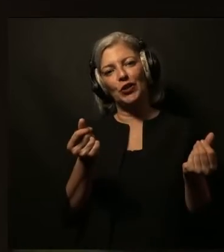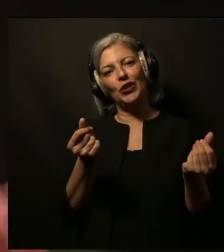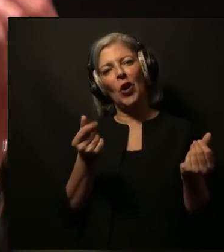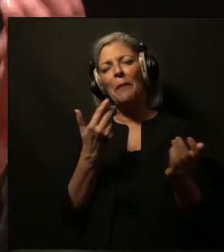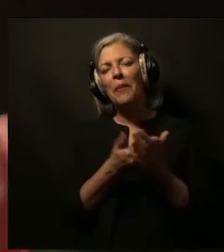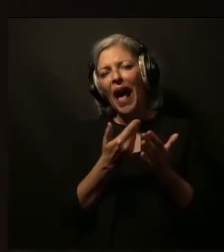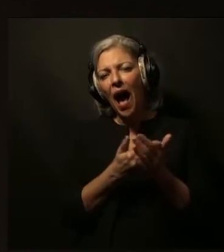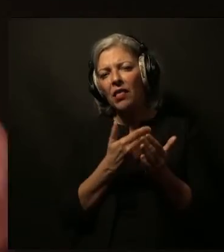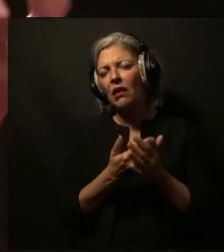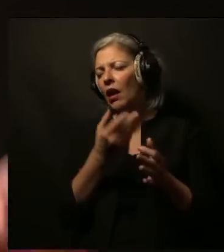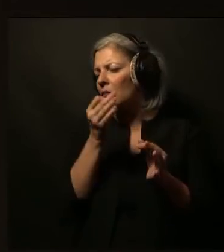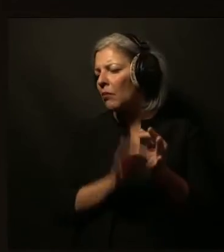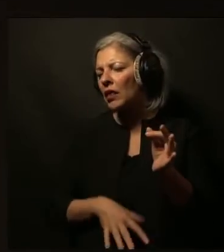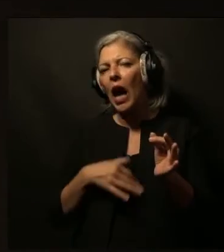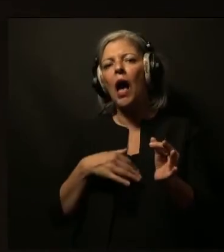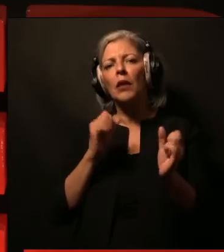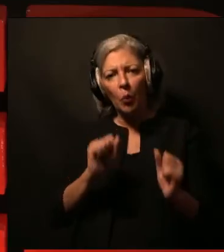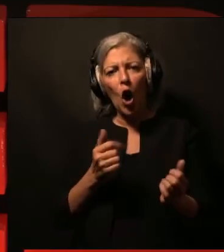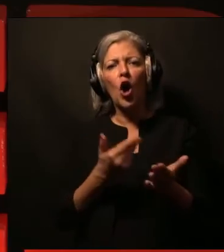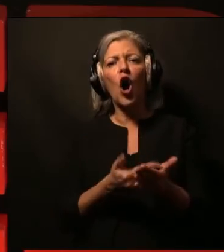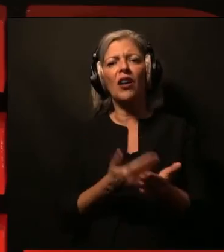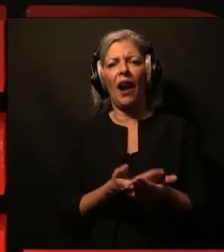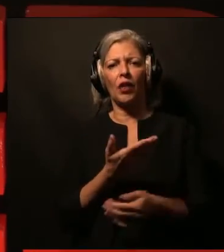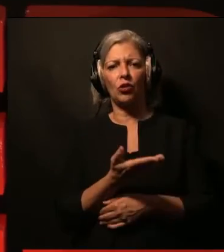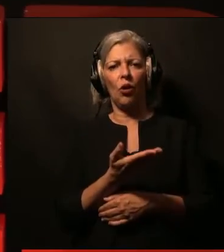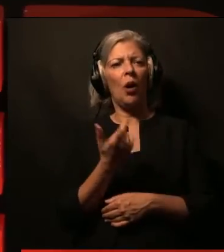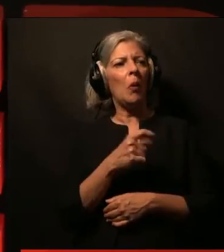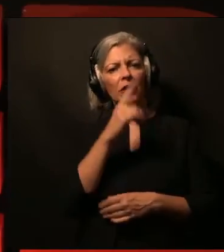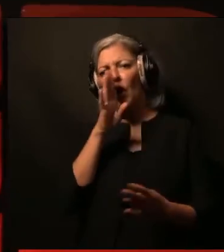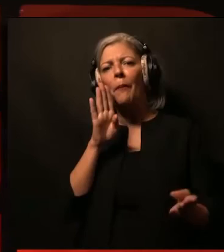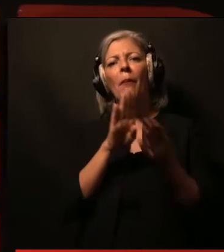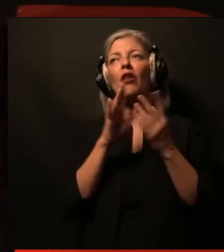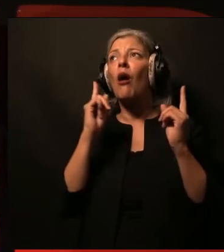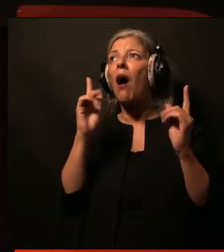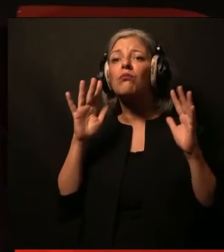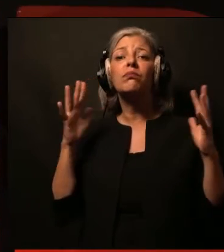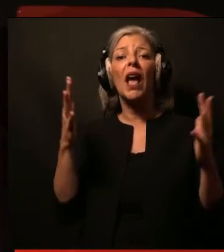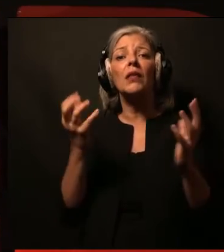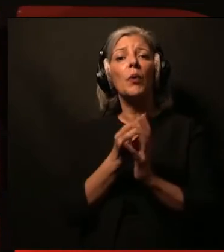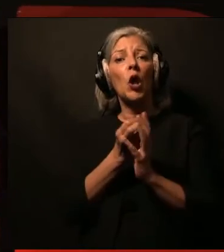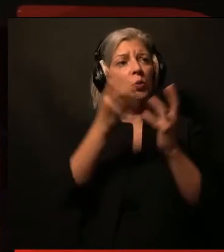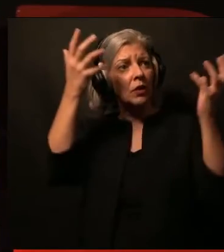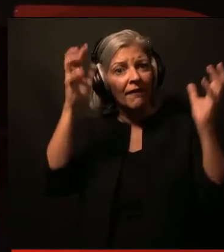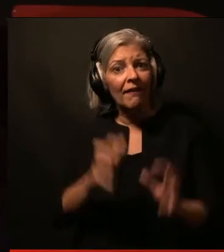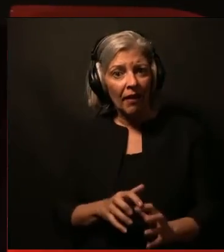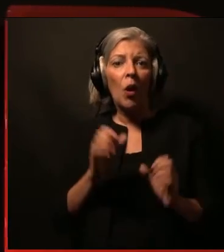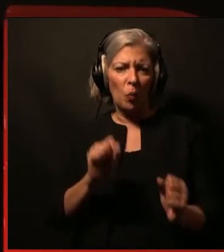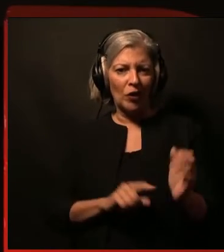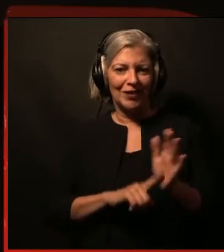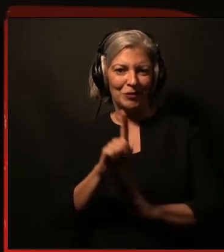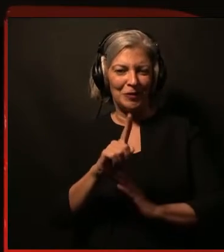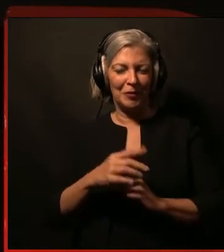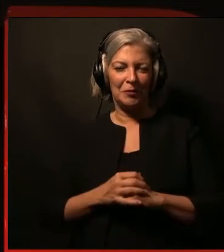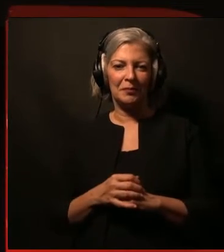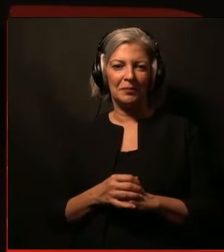pratiche immediate tangibili per ridurre il proprio impatto ambientale e la propria produzione di rifiuti